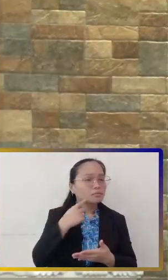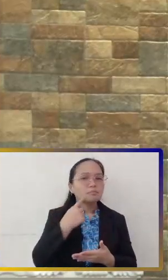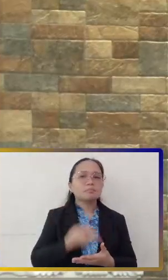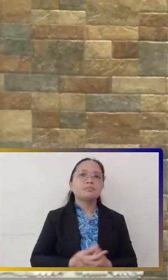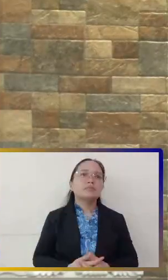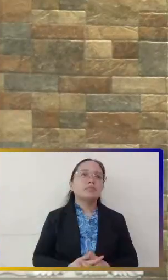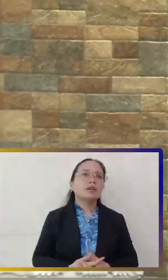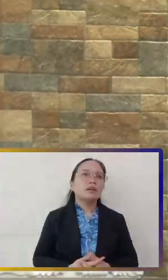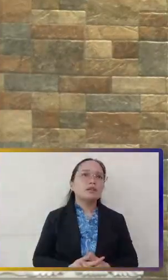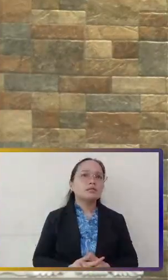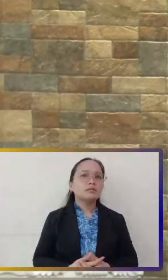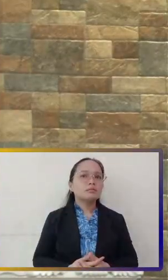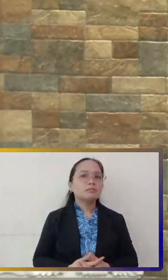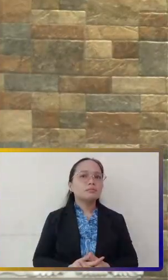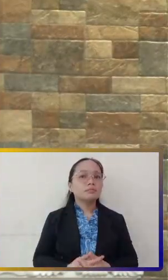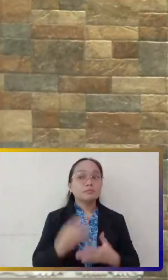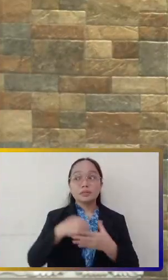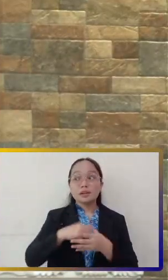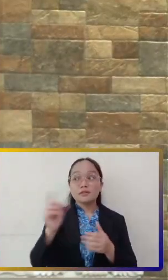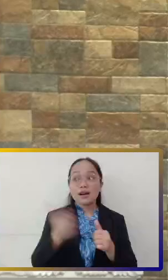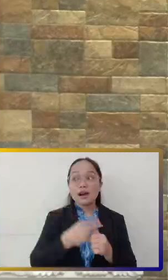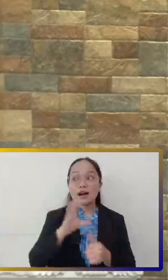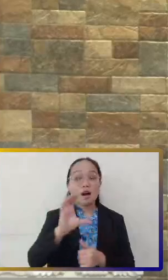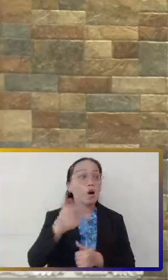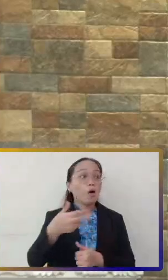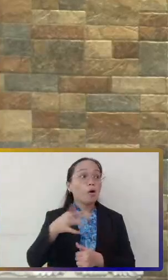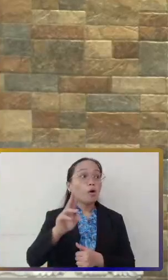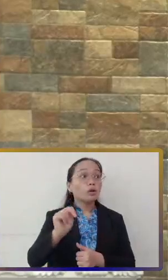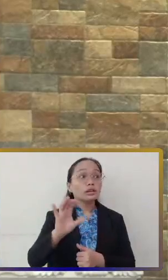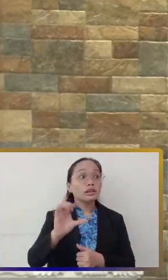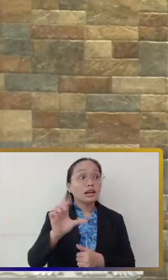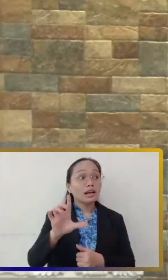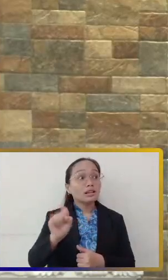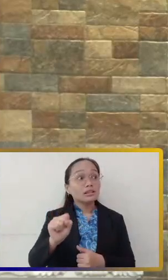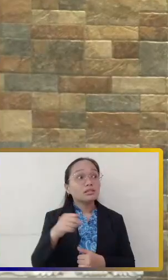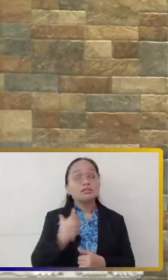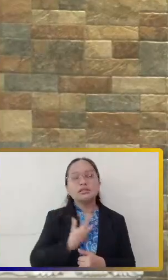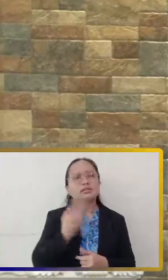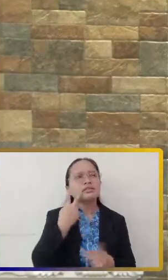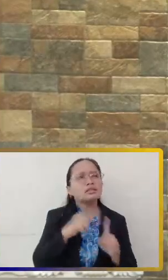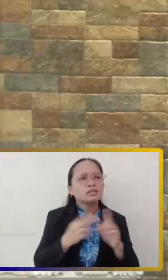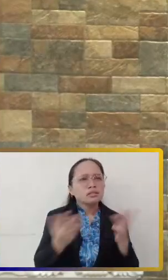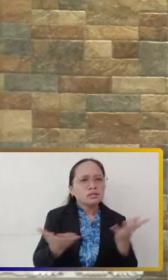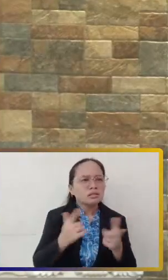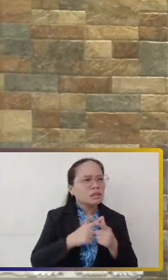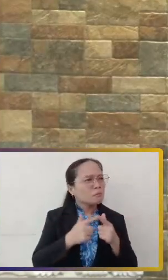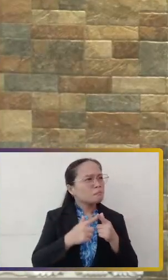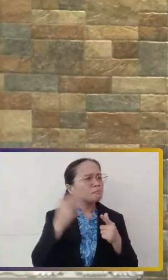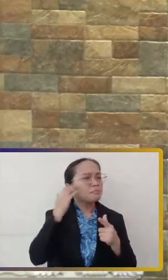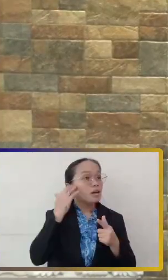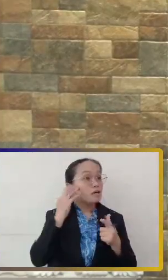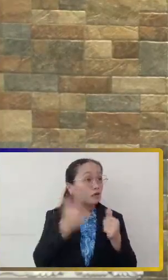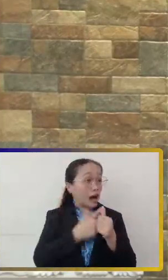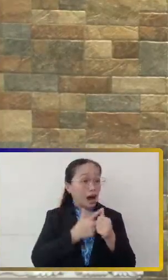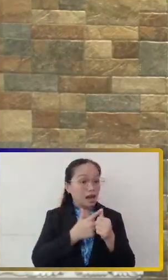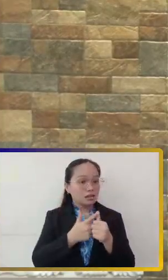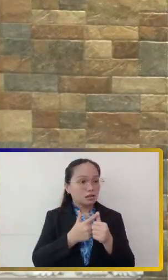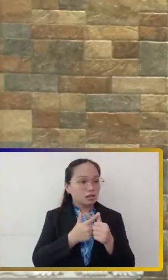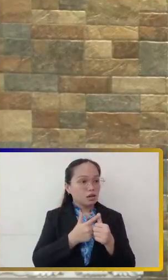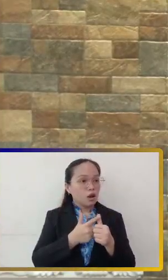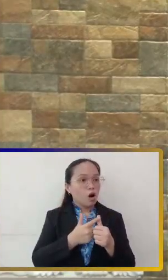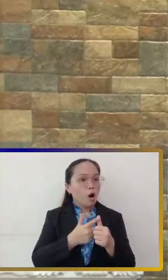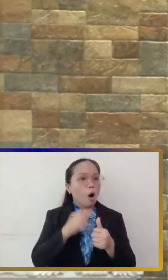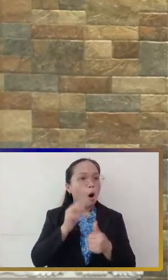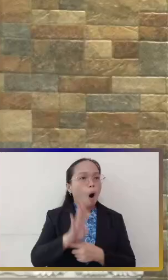po ng First Chronicles, makikita niyo po dyan na yan ay napunta muna kay